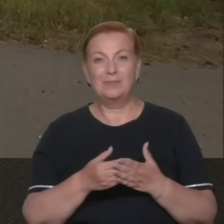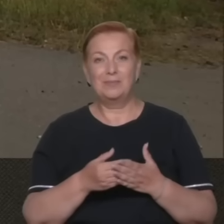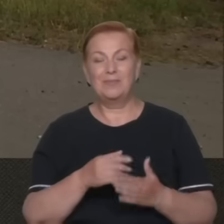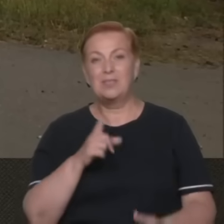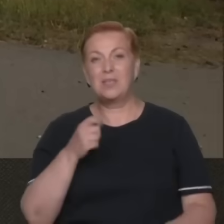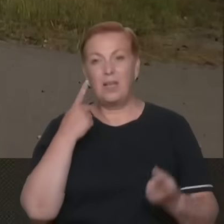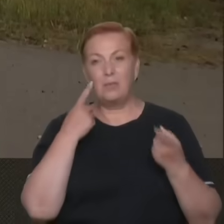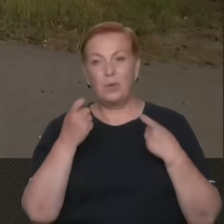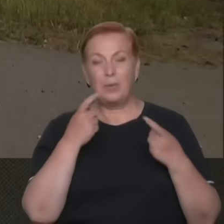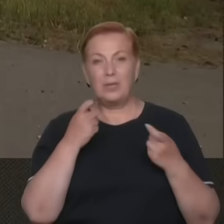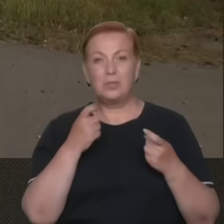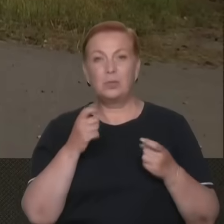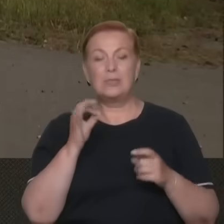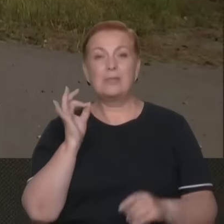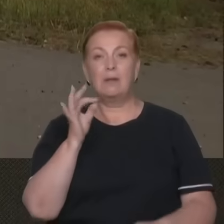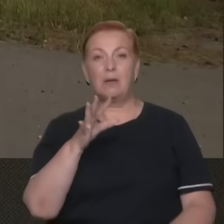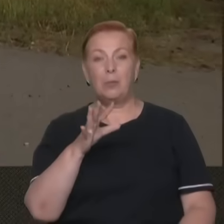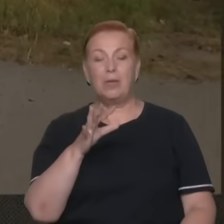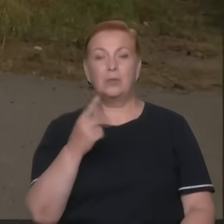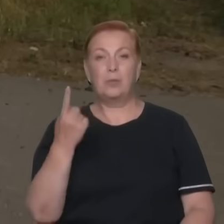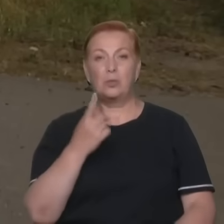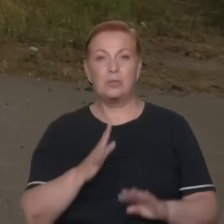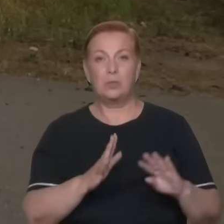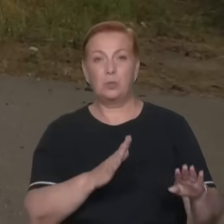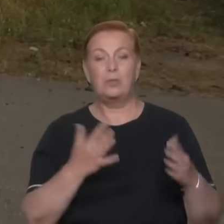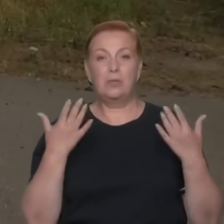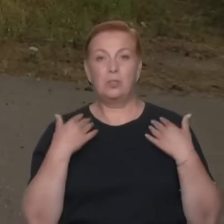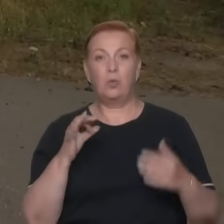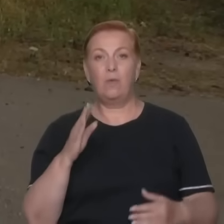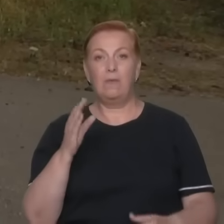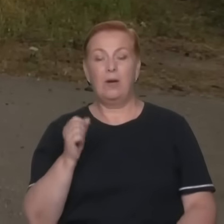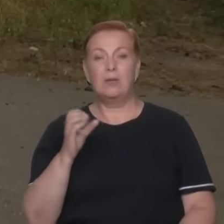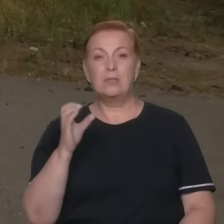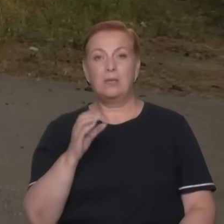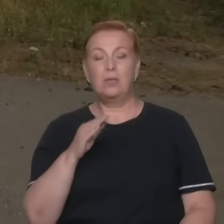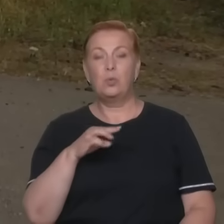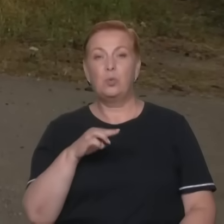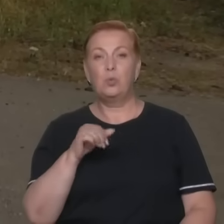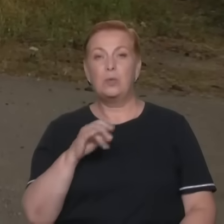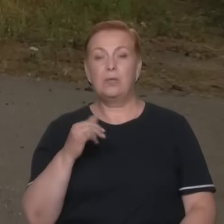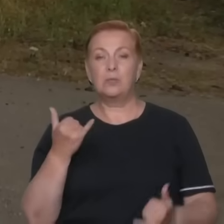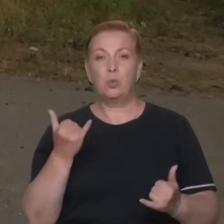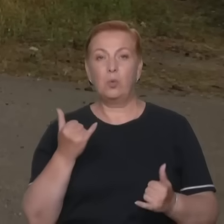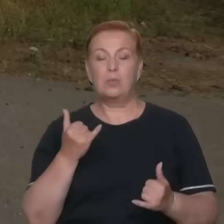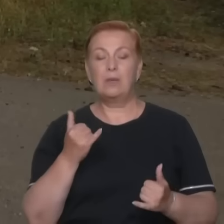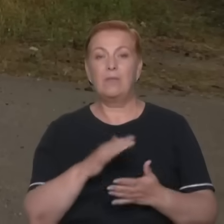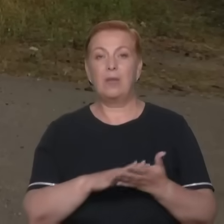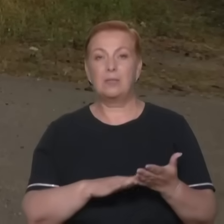Отже, за інформацією з телеграм-каналу першого заступника начальника ОВА Сергія Тюріна, сьогодні